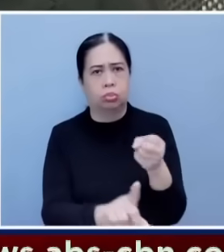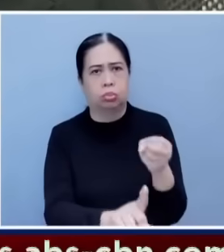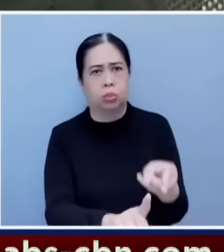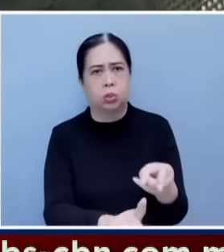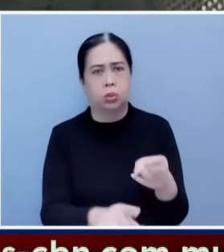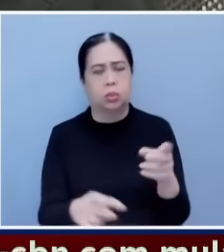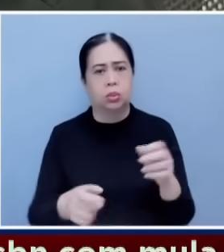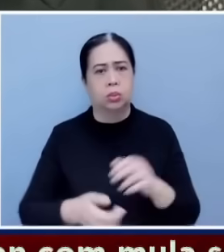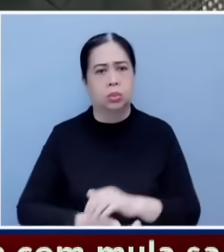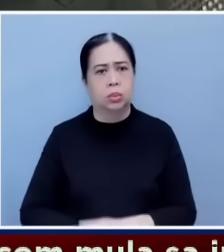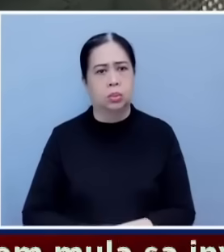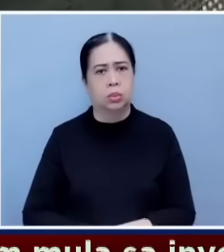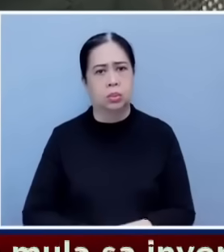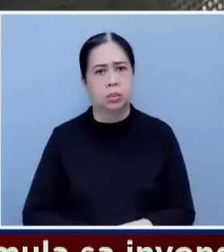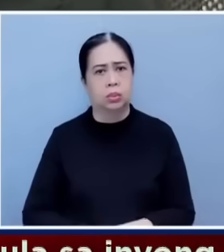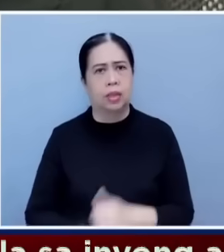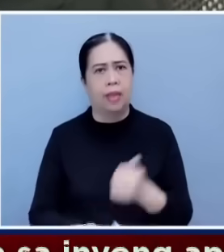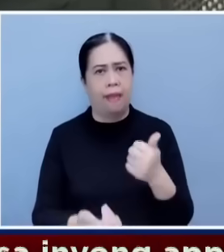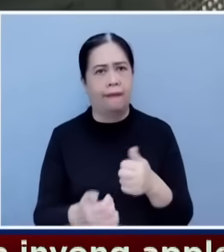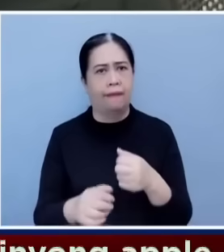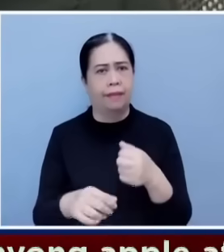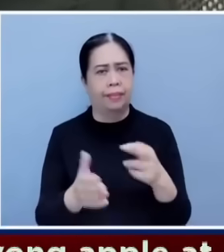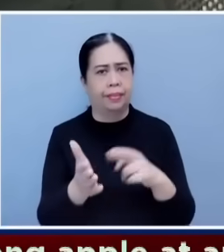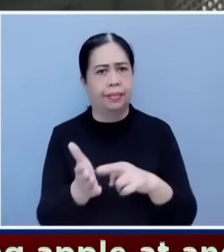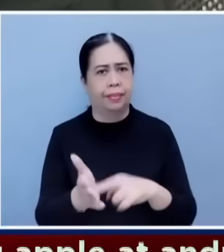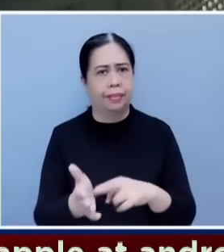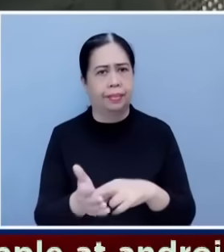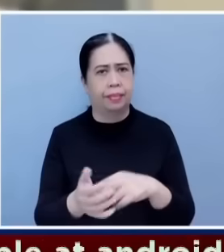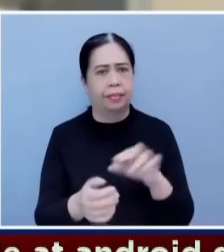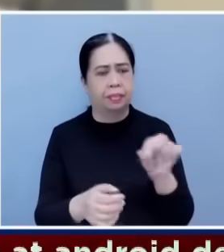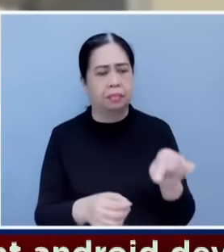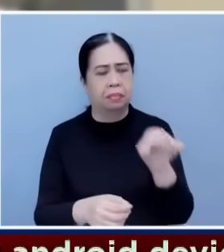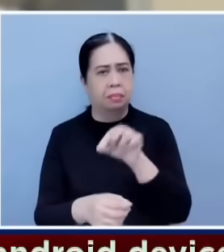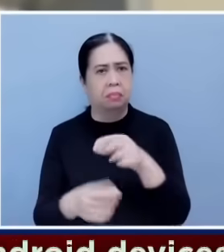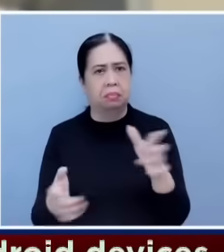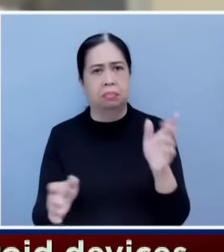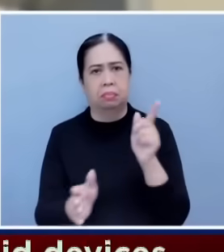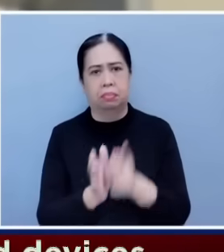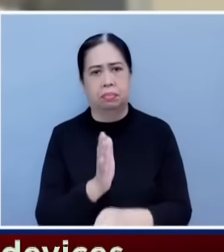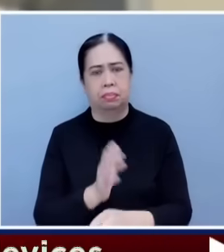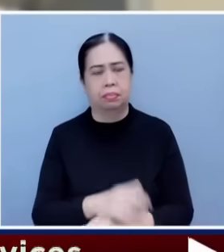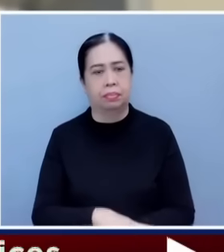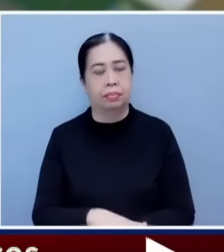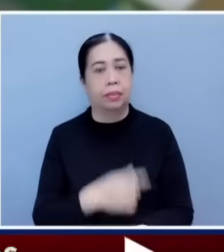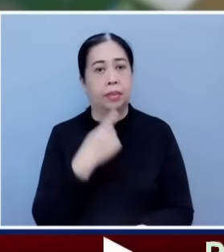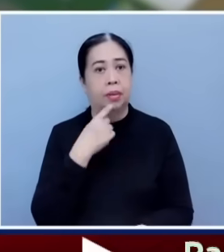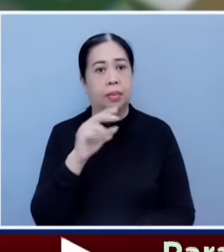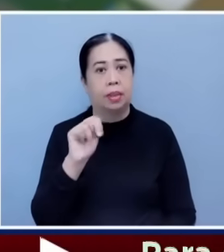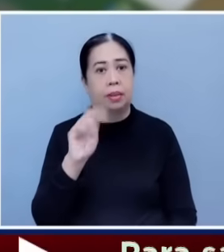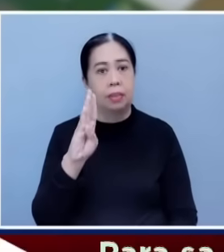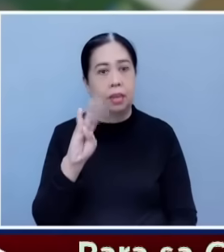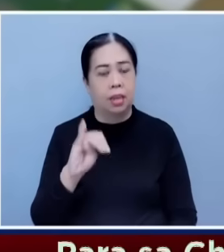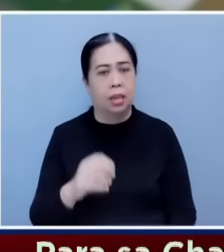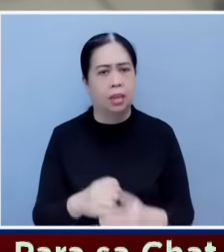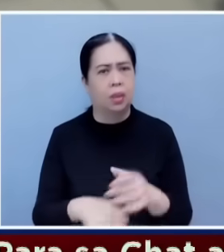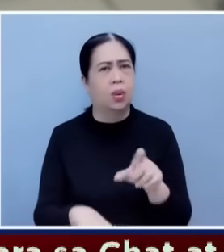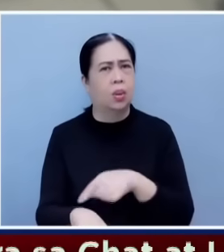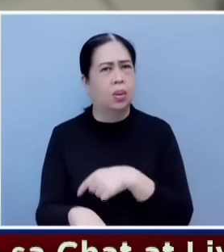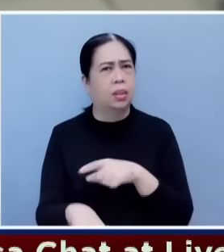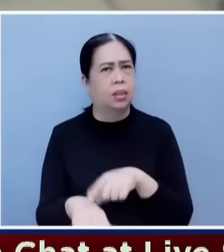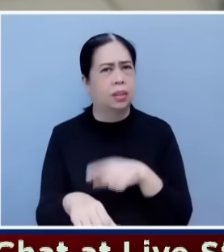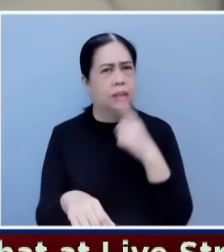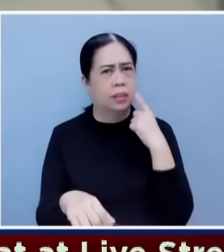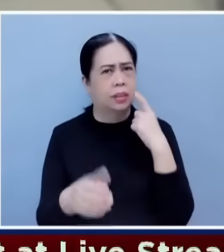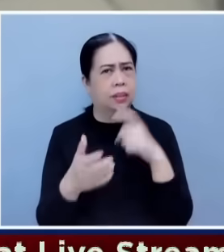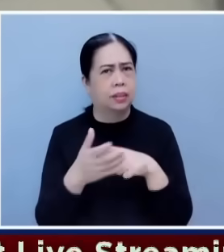yun, may nakalagay na pong register, tatanggalin na po. Ayon sa NBI, matagal na nilang naipalam ito